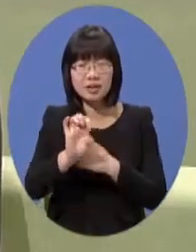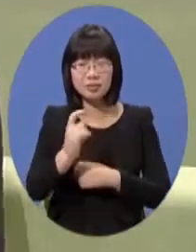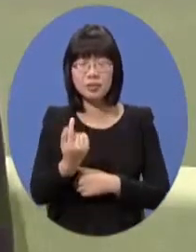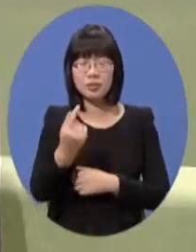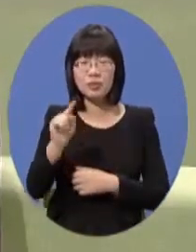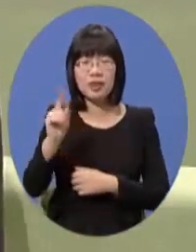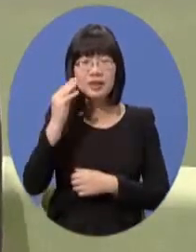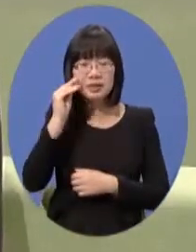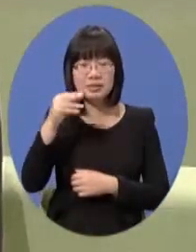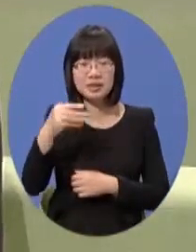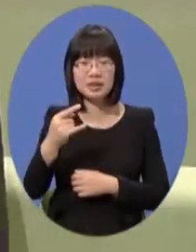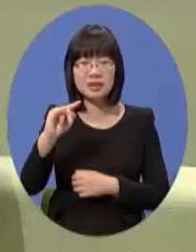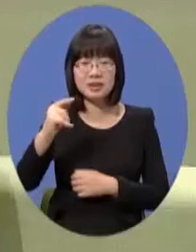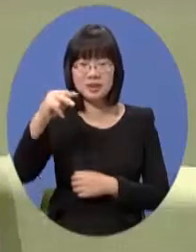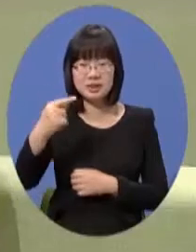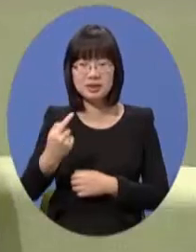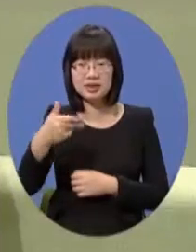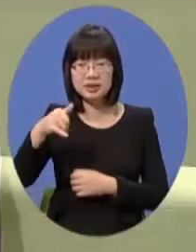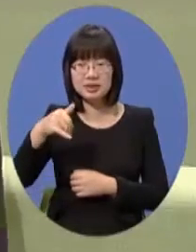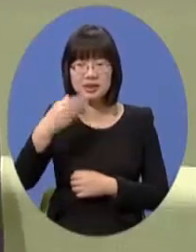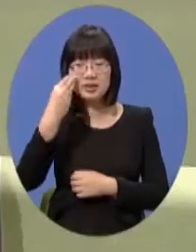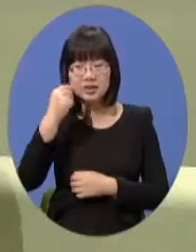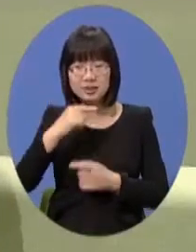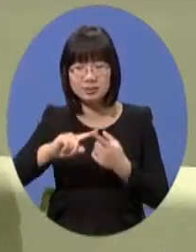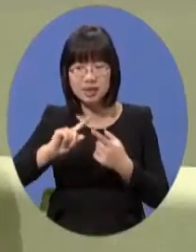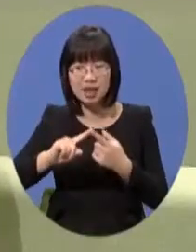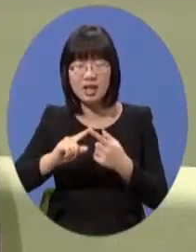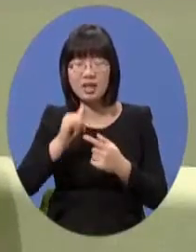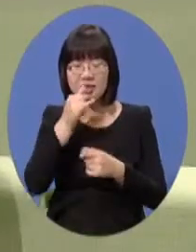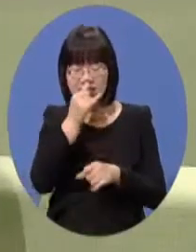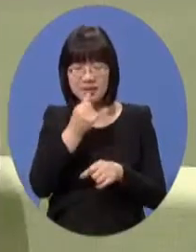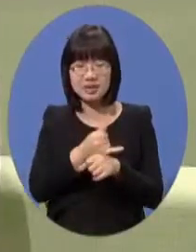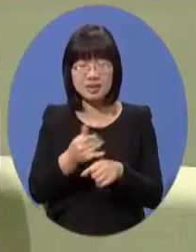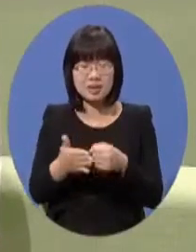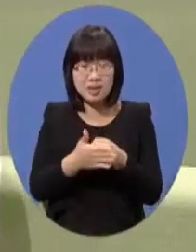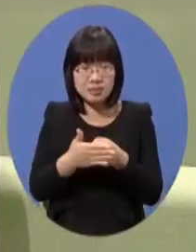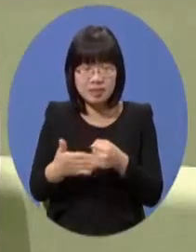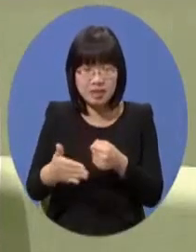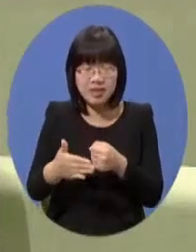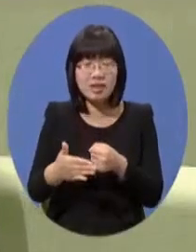포화지방, 트랜스지방, 가공식품에 많이 들어있는 그런 것들이에요. 그러니까 그런 것보다는